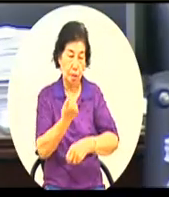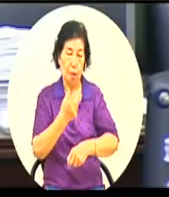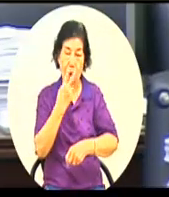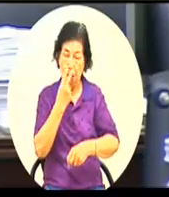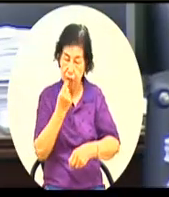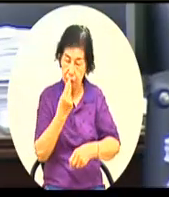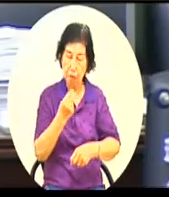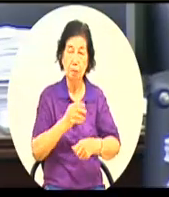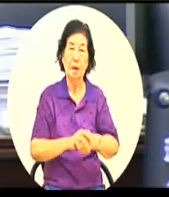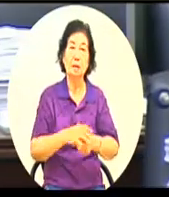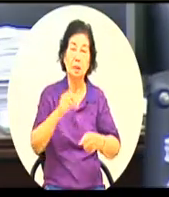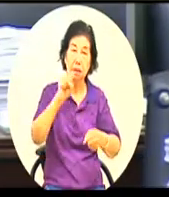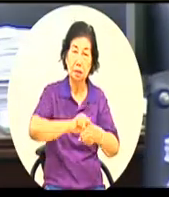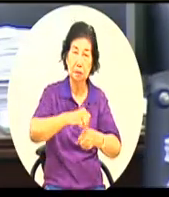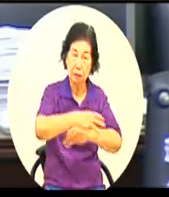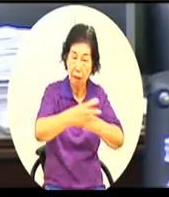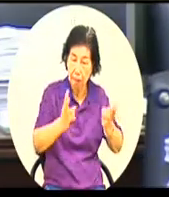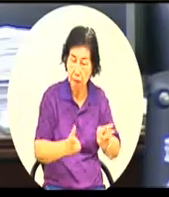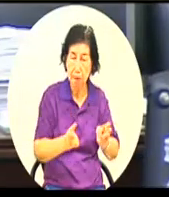讲叫做1.33啊。